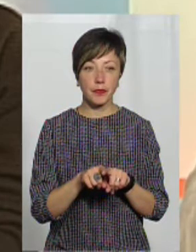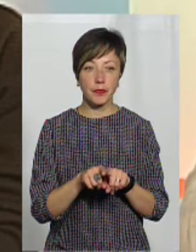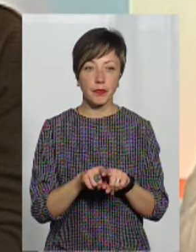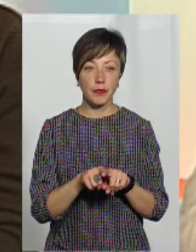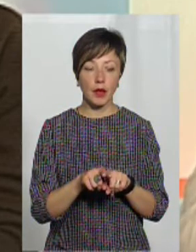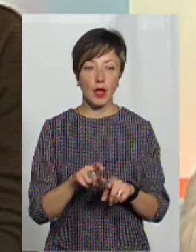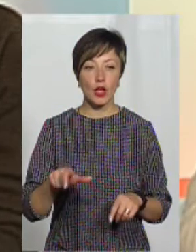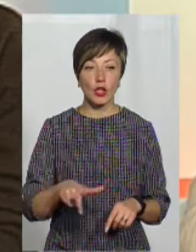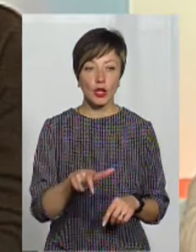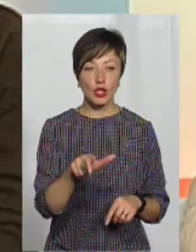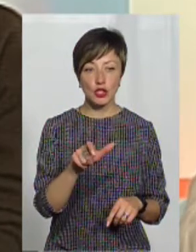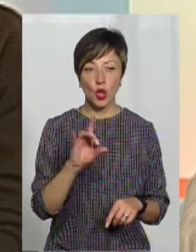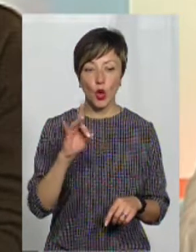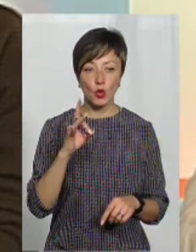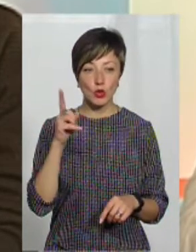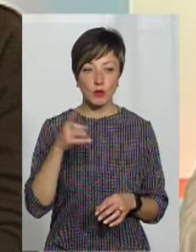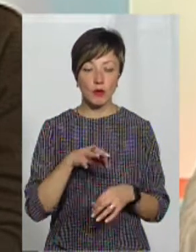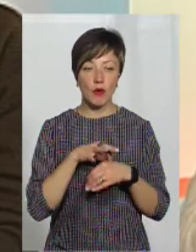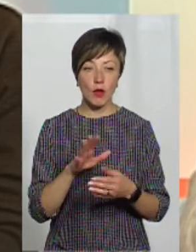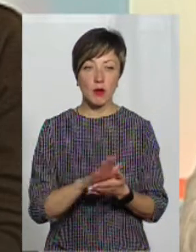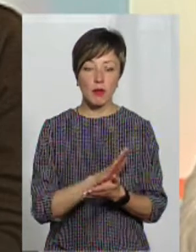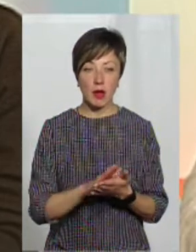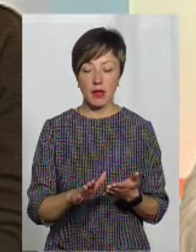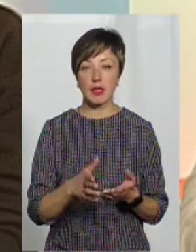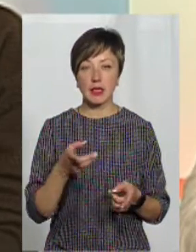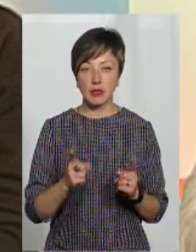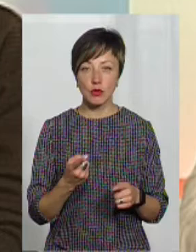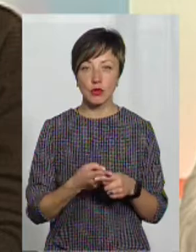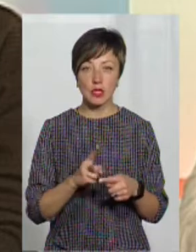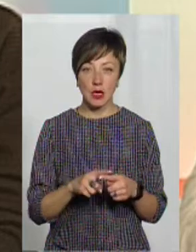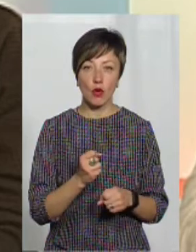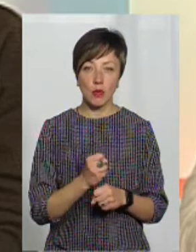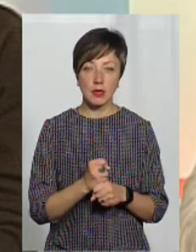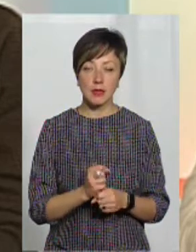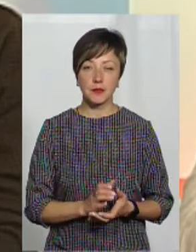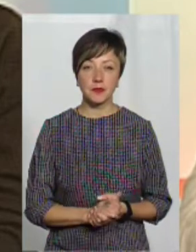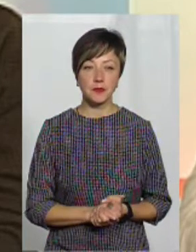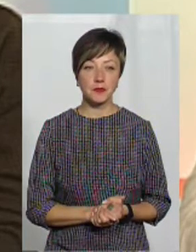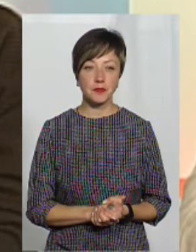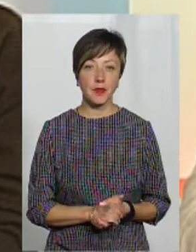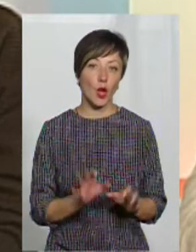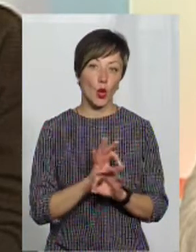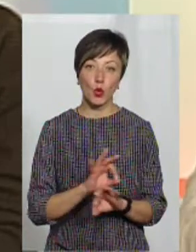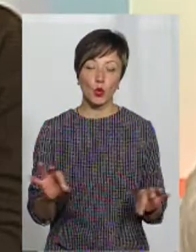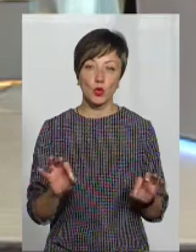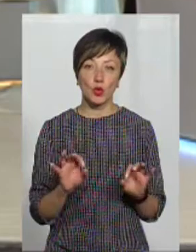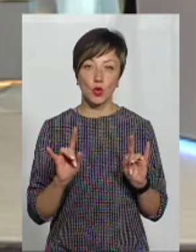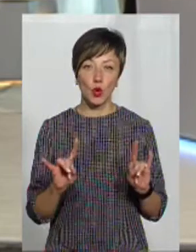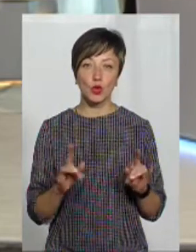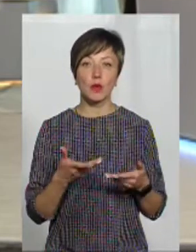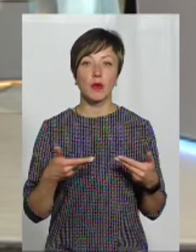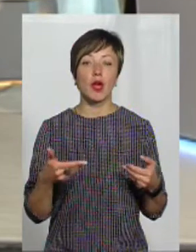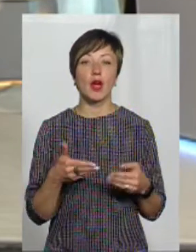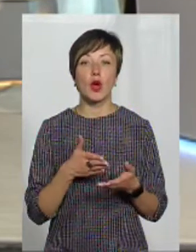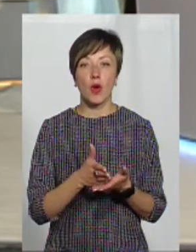вулиці, на річці Рожичанка ми також проводили прибирання. Ну, дійсно, це робиться, це круто, що ми